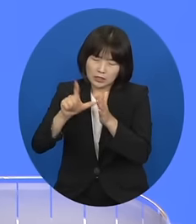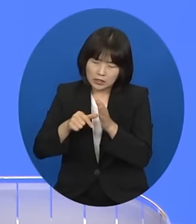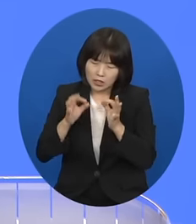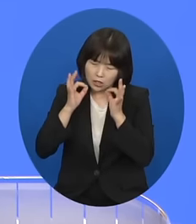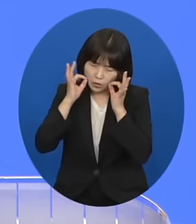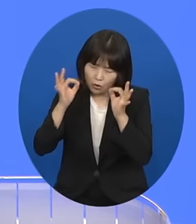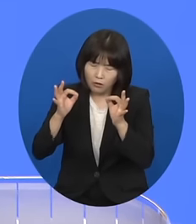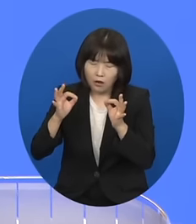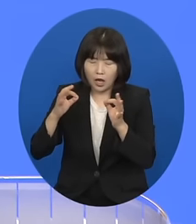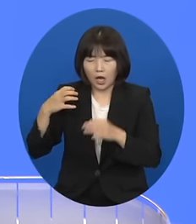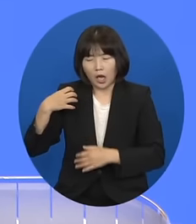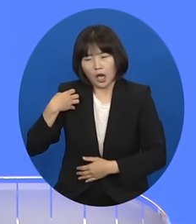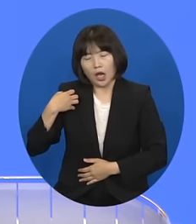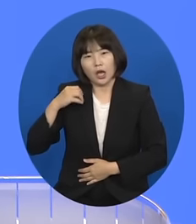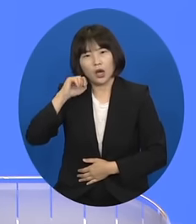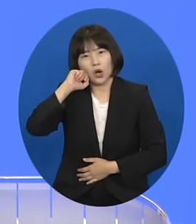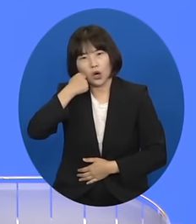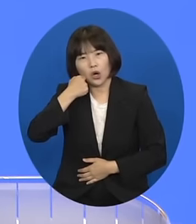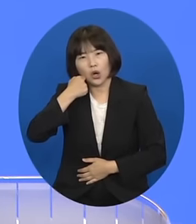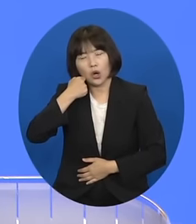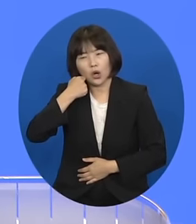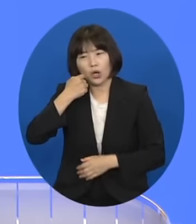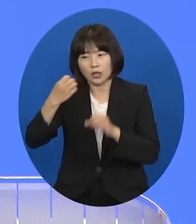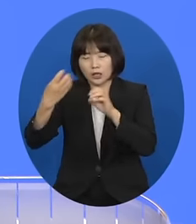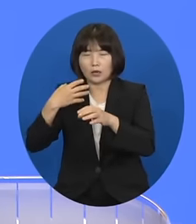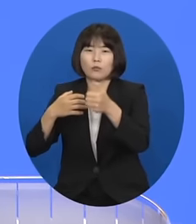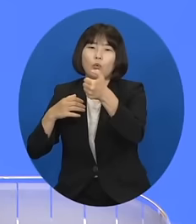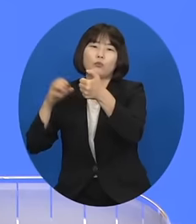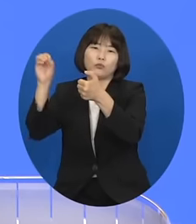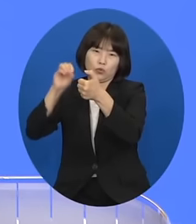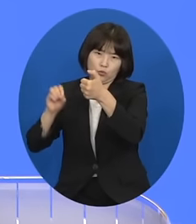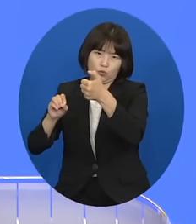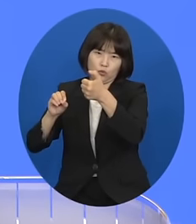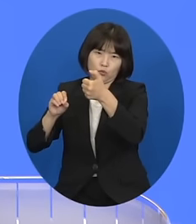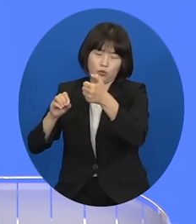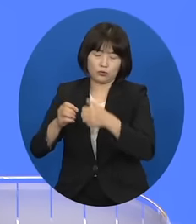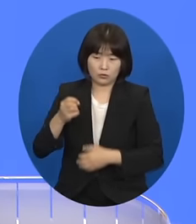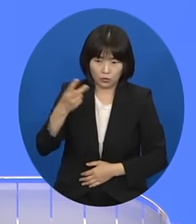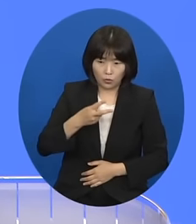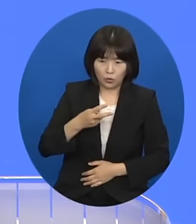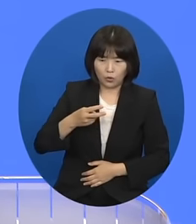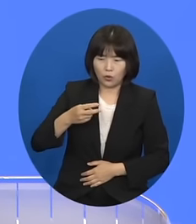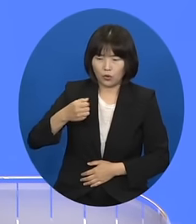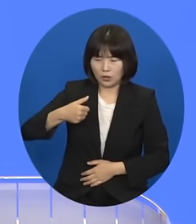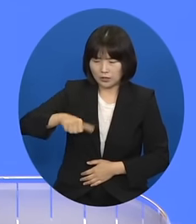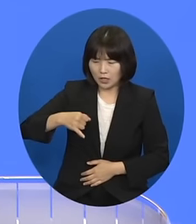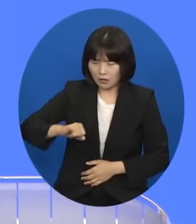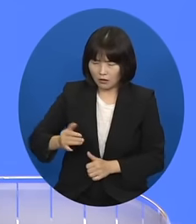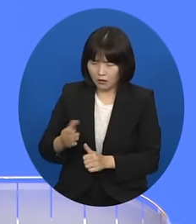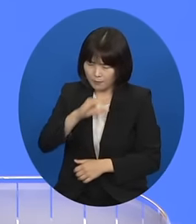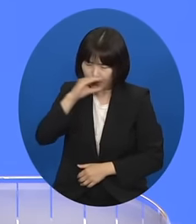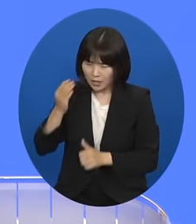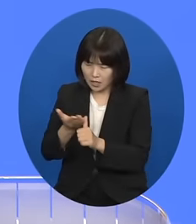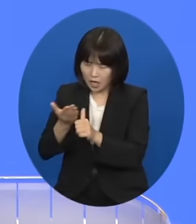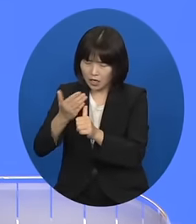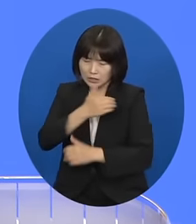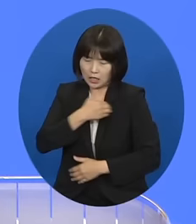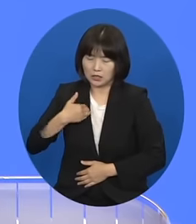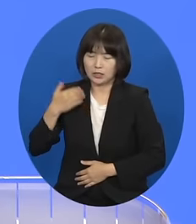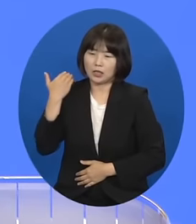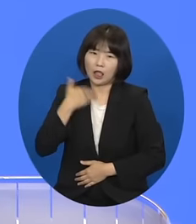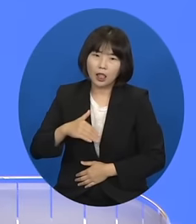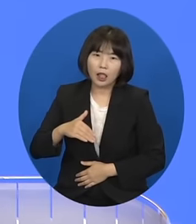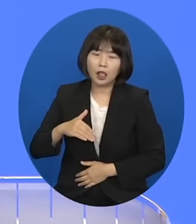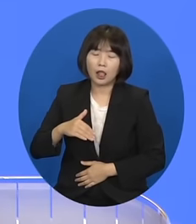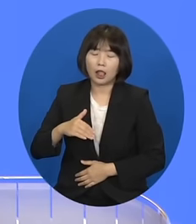감당하기가 어렵기 때문입니다가 거의 50%입니다. 그리고 자녀를 바르게 양육할 자신이 없습니다. 35%. 거의